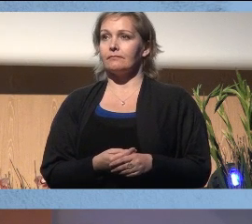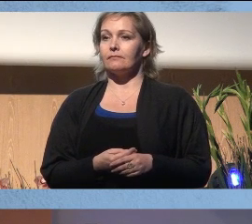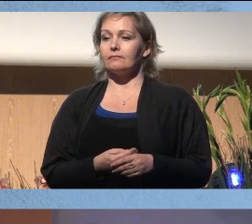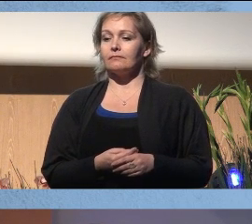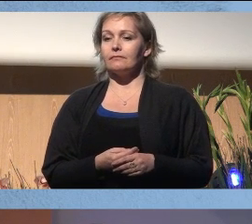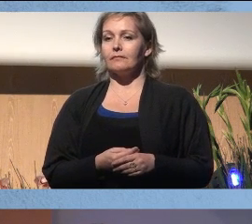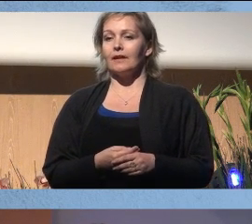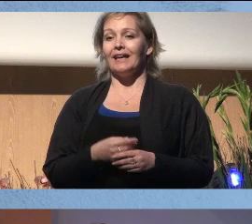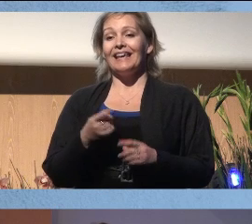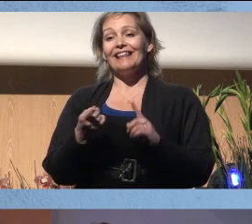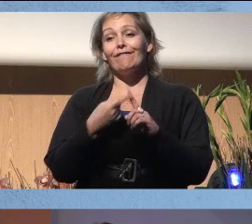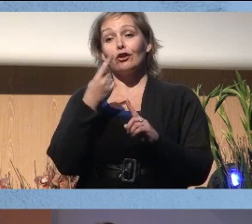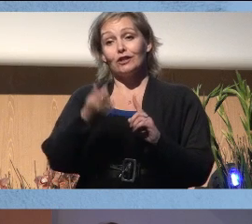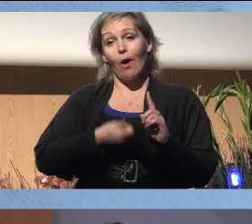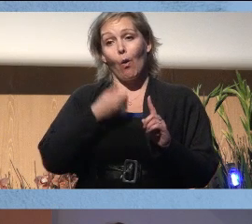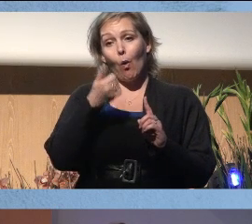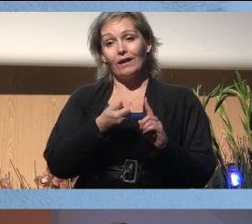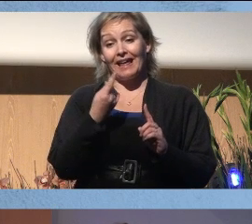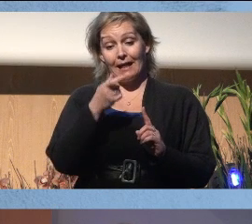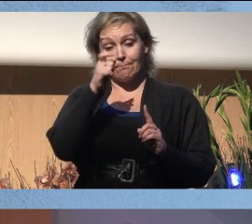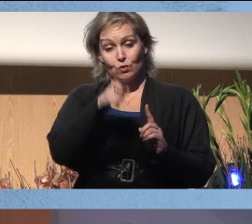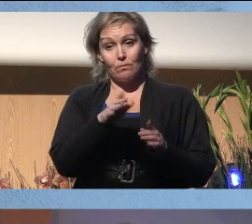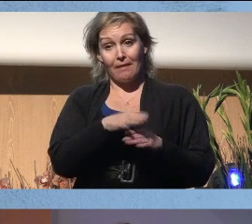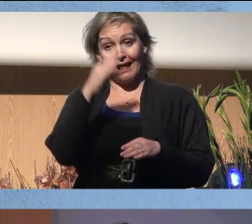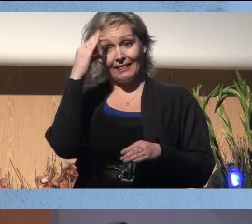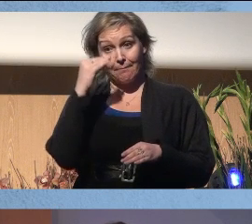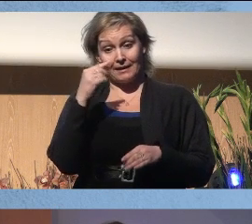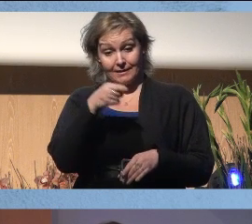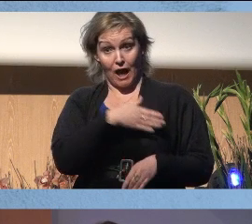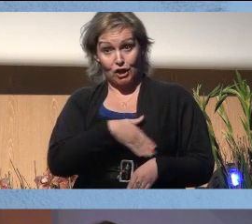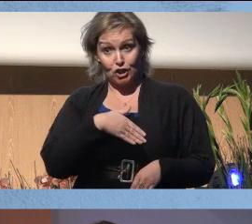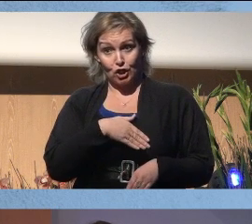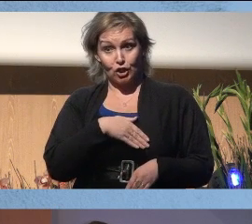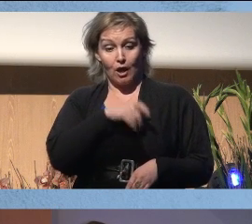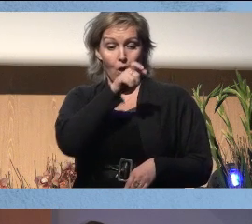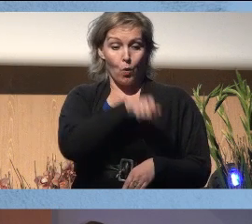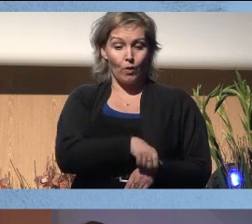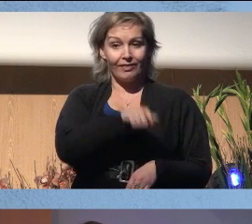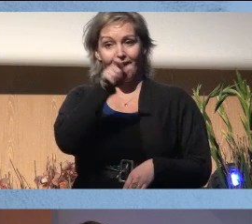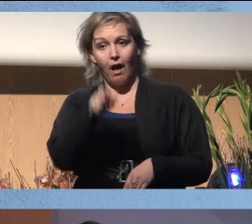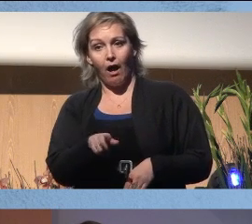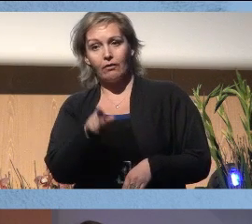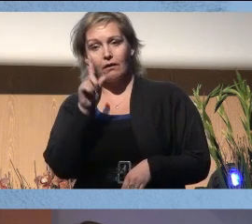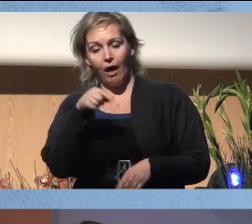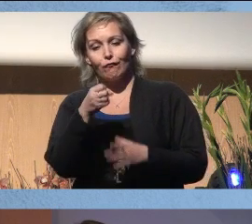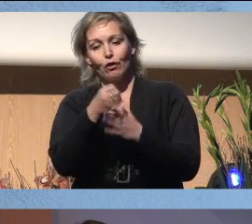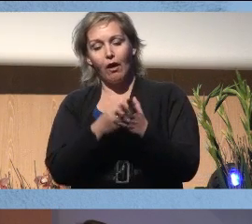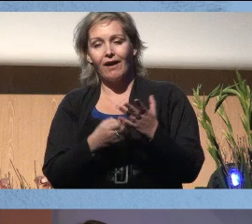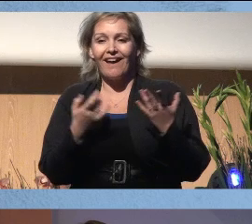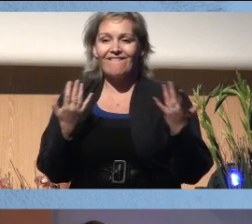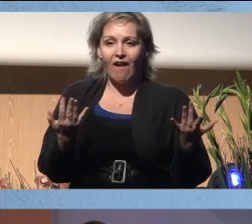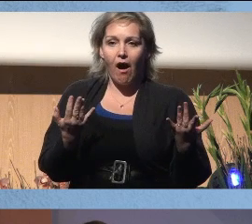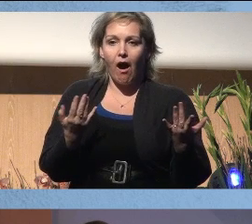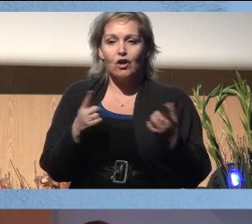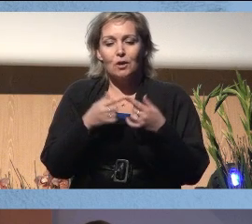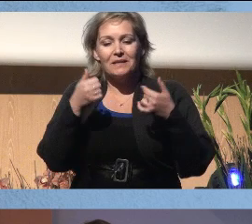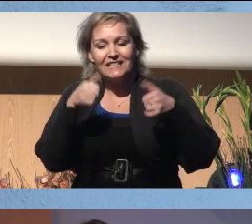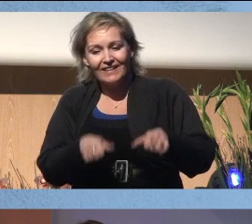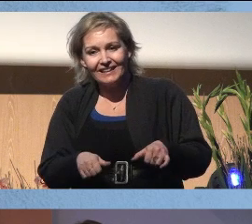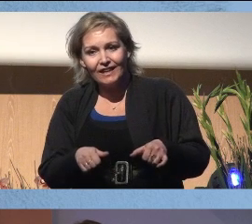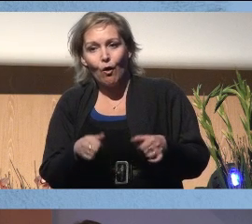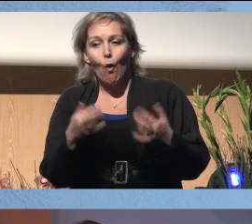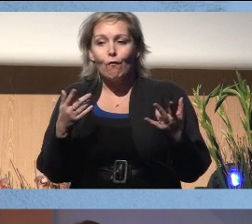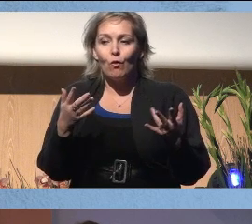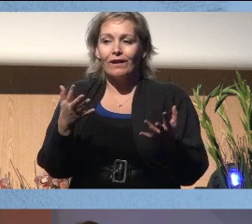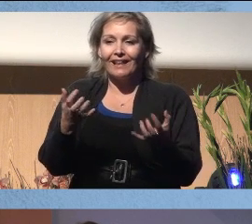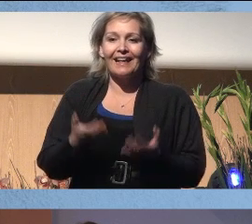I de første årene en person med demens syk, så vil hun eller han kunne forklare hva som svikter og hvor det behov